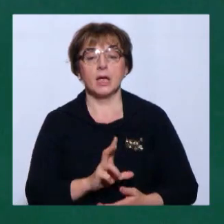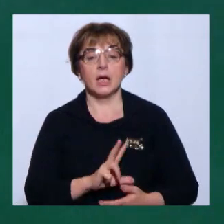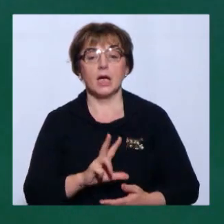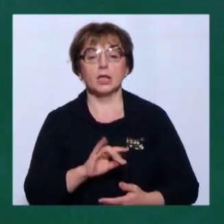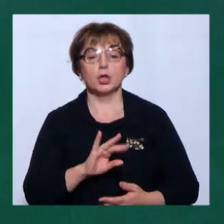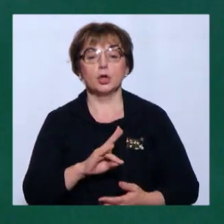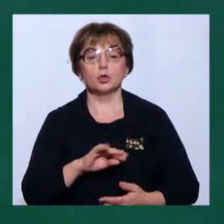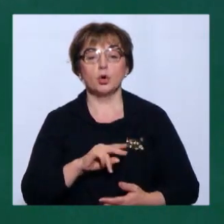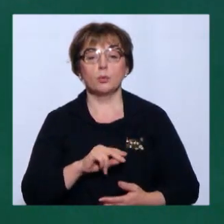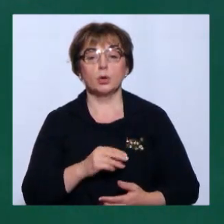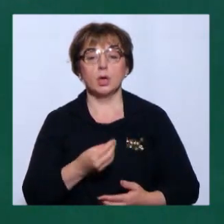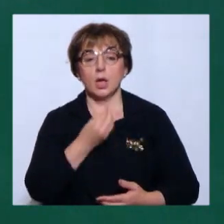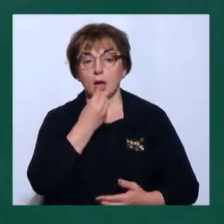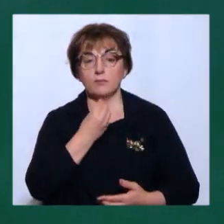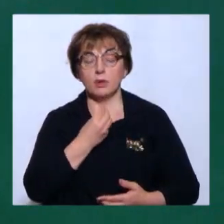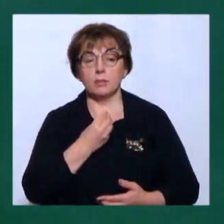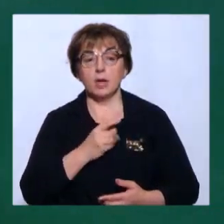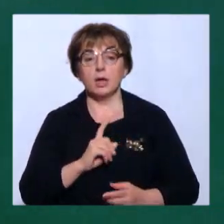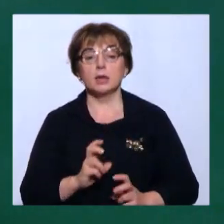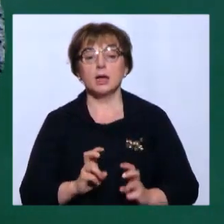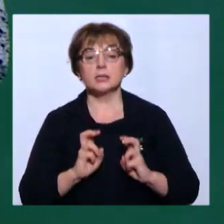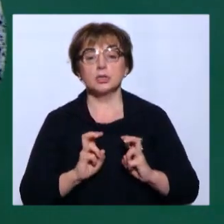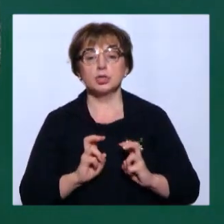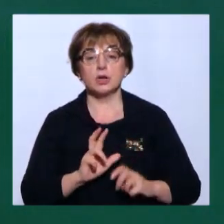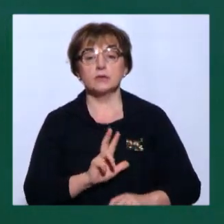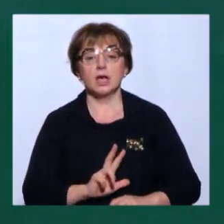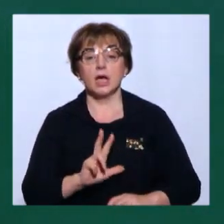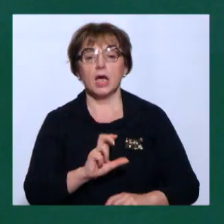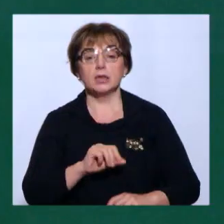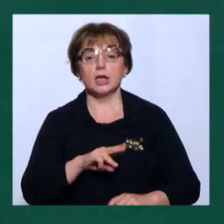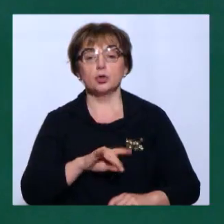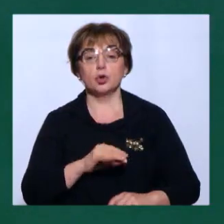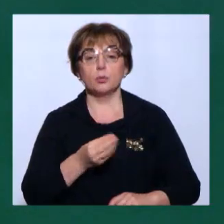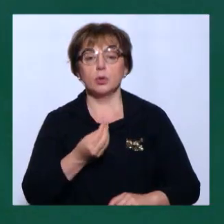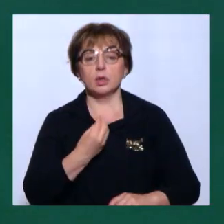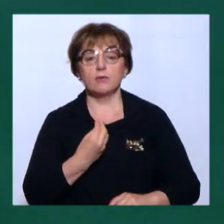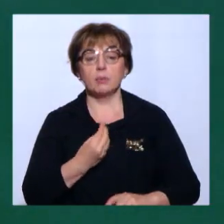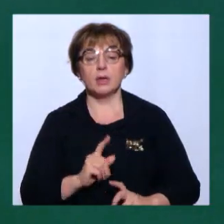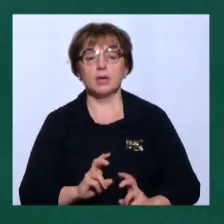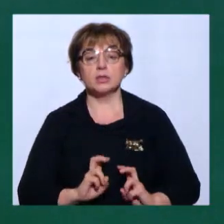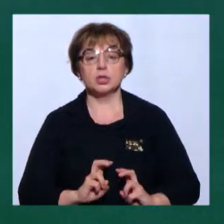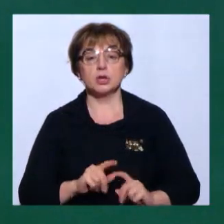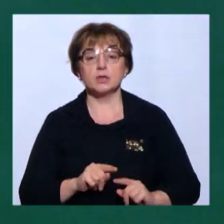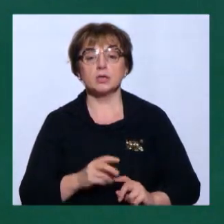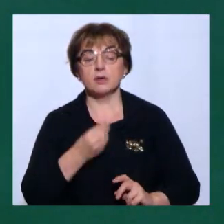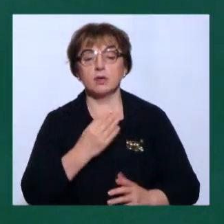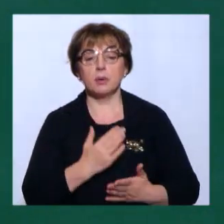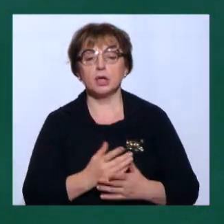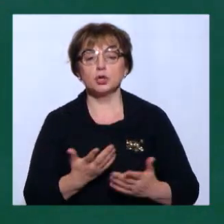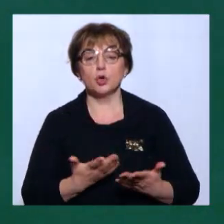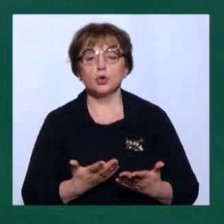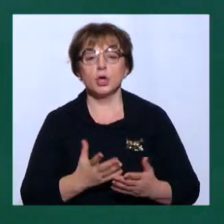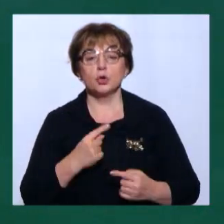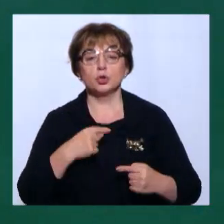ჰეტეროტროფული კვება. მოდი ახლა გავიხსენოთ, რას ნიშნავს ჰეტეროტროფული კვება. ჰეტეროტროფული კვება არის ისეთი კვება,